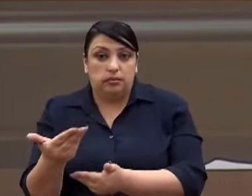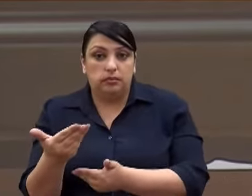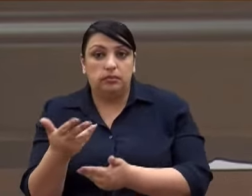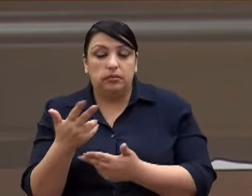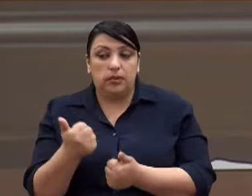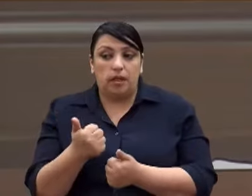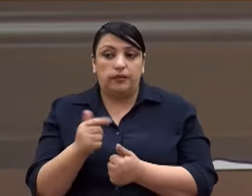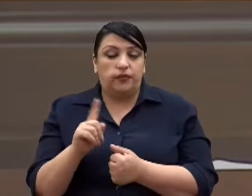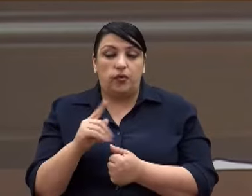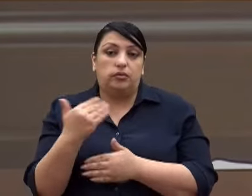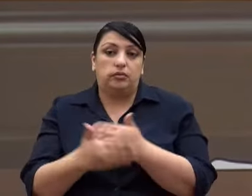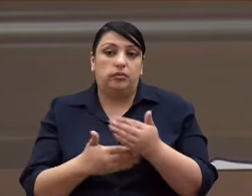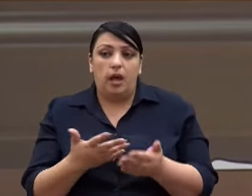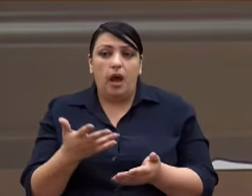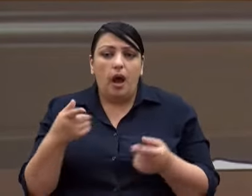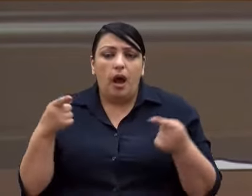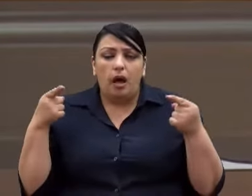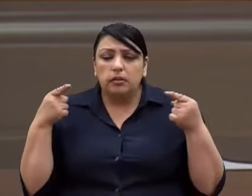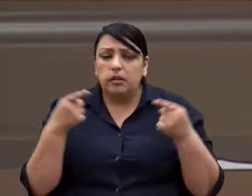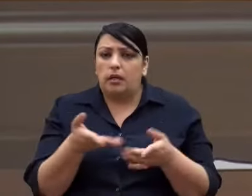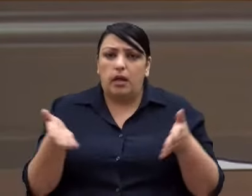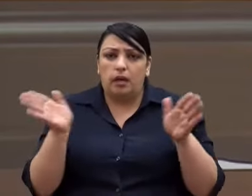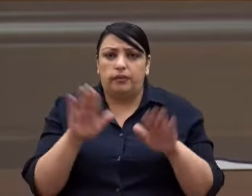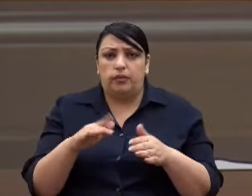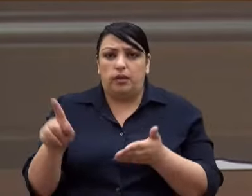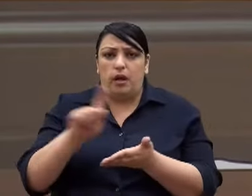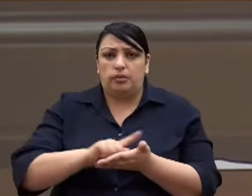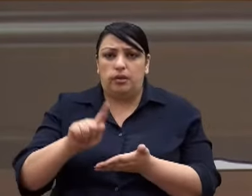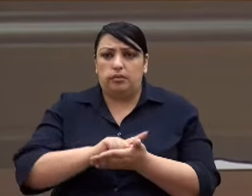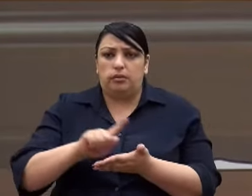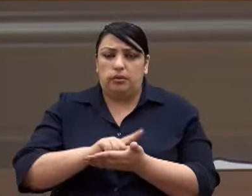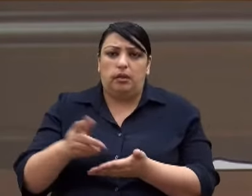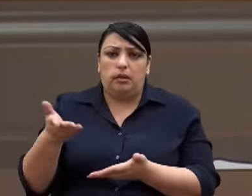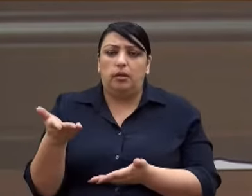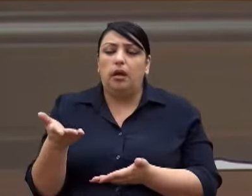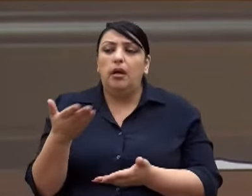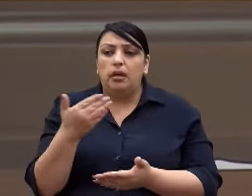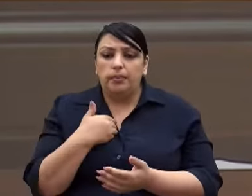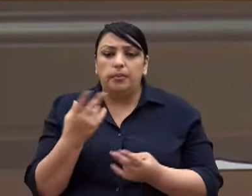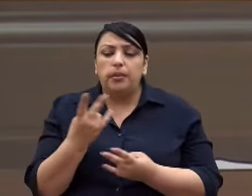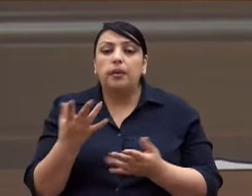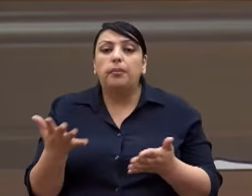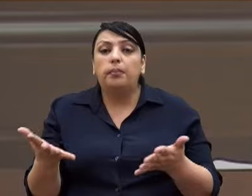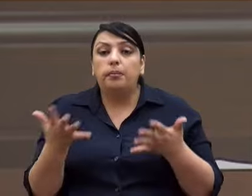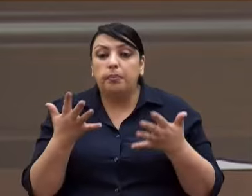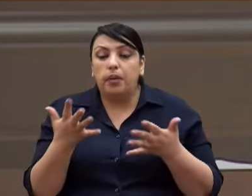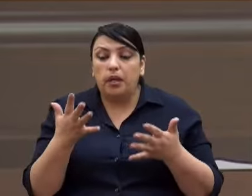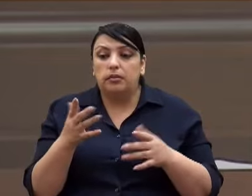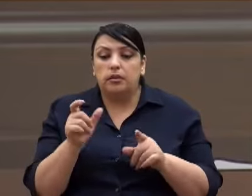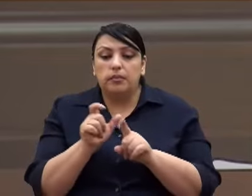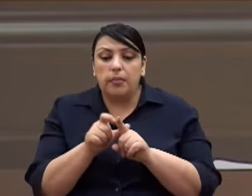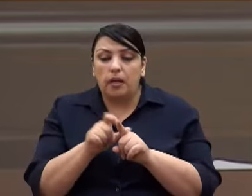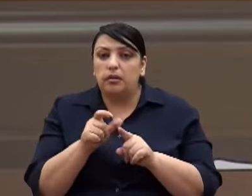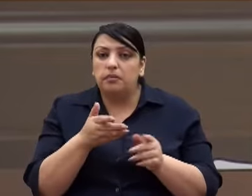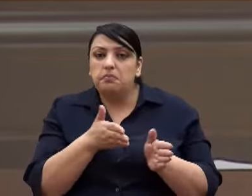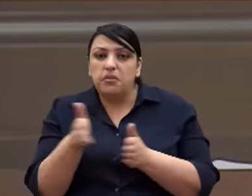իրականանա, հազարավոր առաջարկներ ենք ամենուր ստանում, ձա պարզ տրամաբանությունը, խնդրում եմ պարզ տրամաբանությունից գոնե չշեղվել.